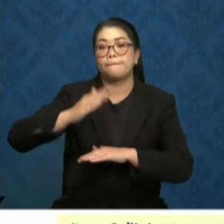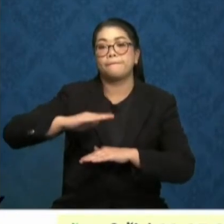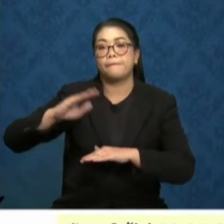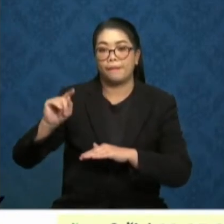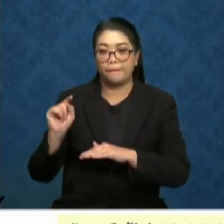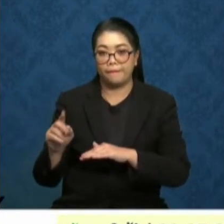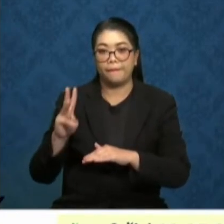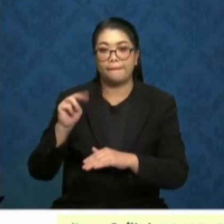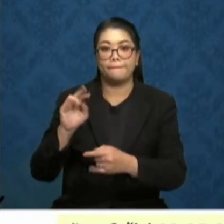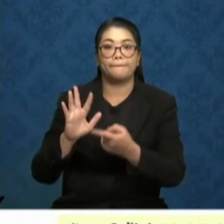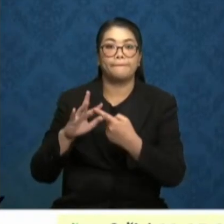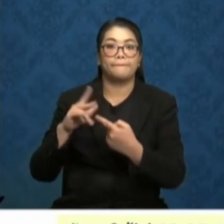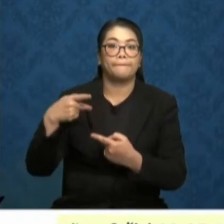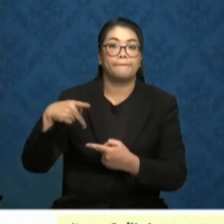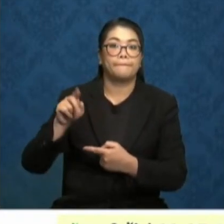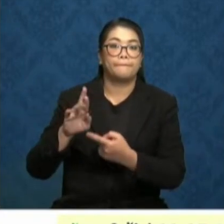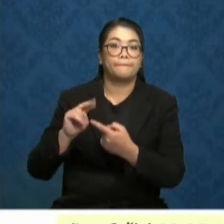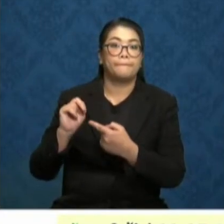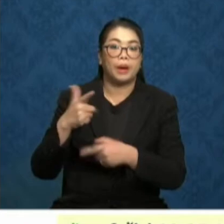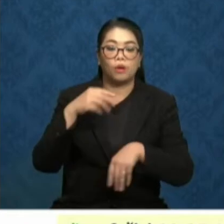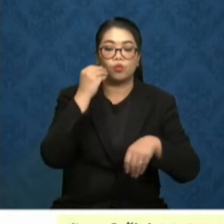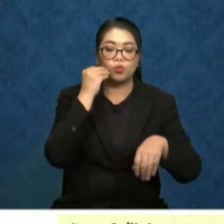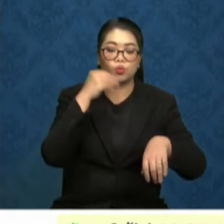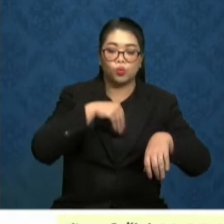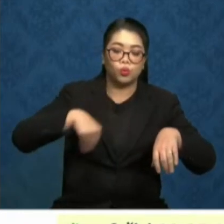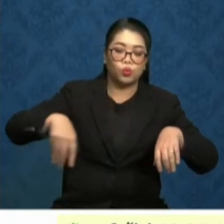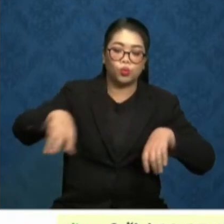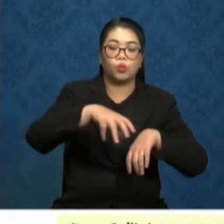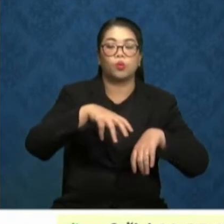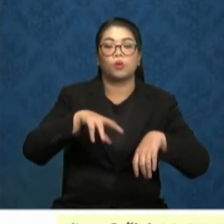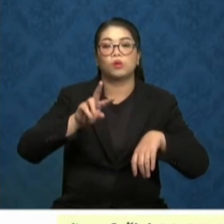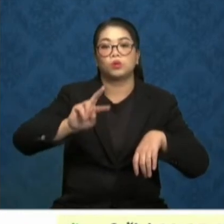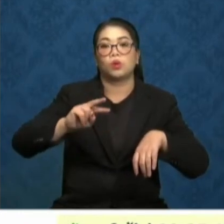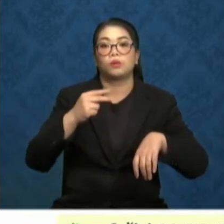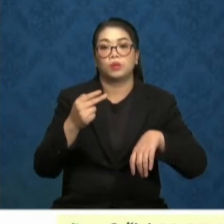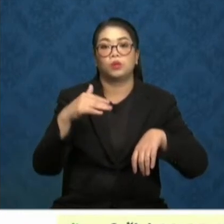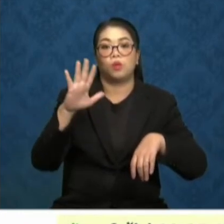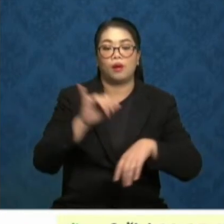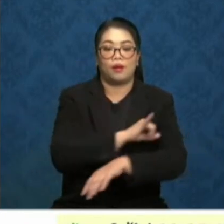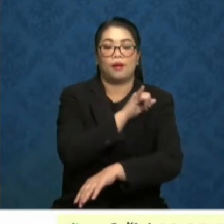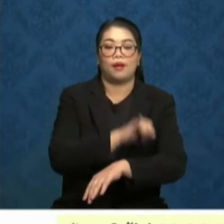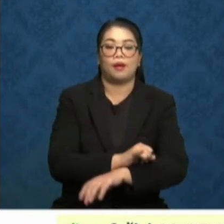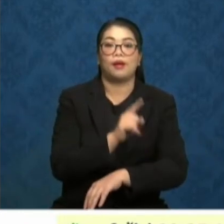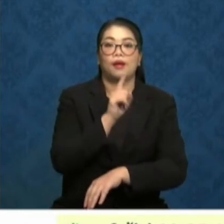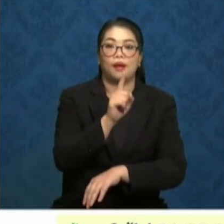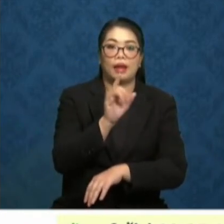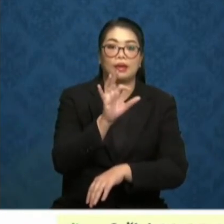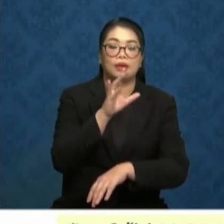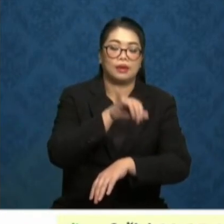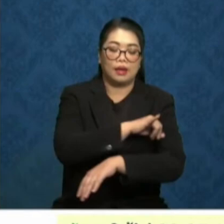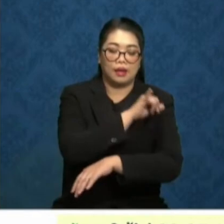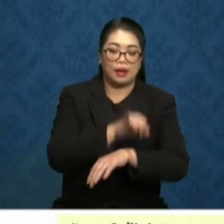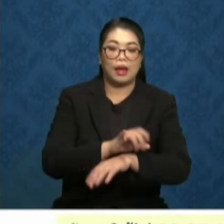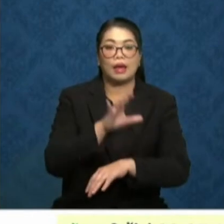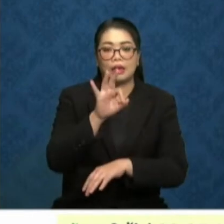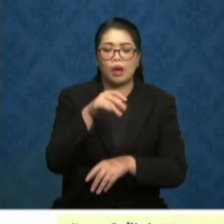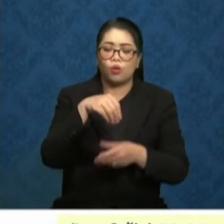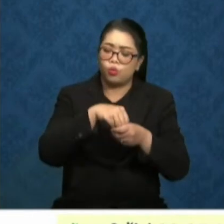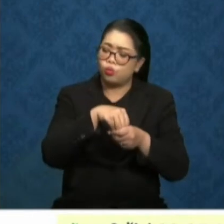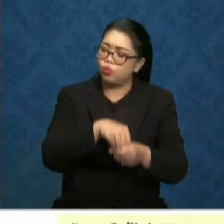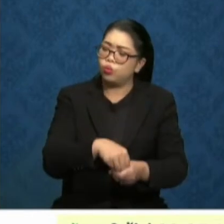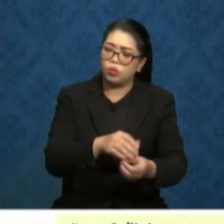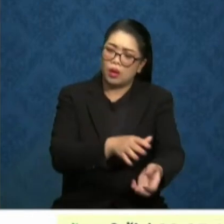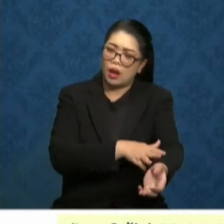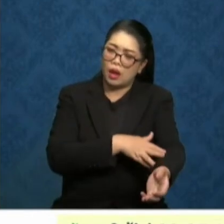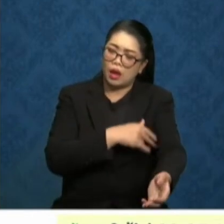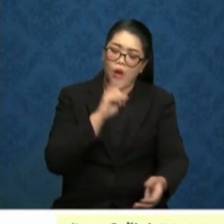ู่ ประมาณ 21,000 กวาขวรเรือนเฉลือแล้วก็ขรเรอนประมาณ 9 ไร่อาศัยทำกินมานานมาก